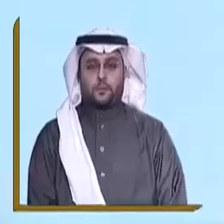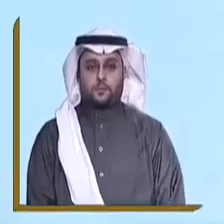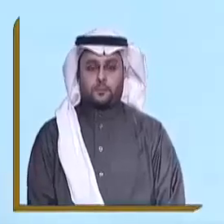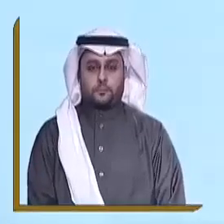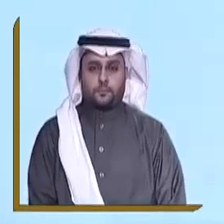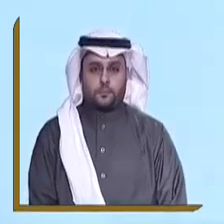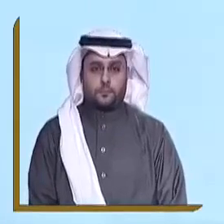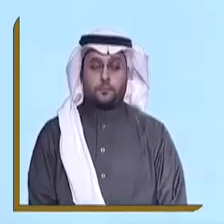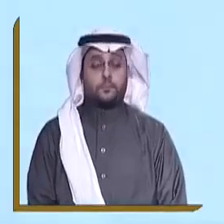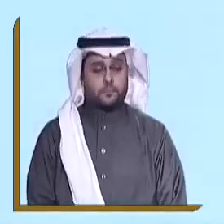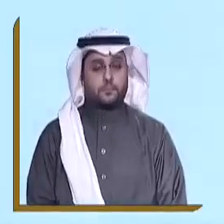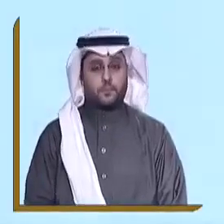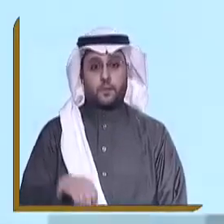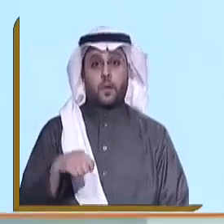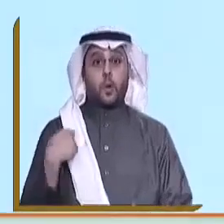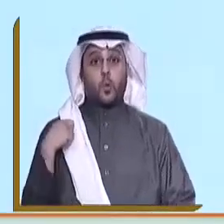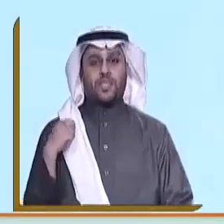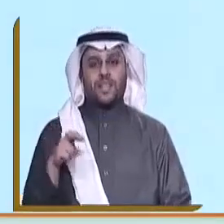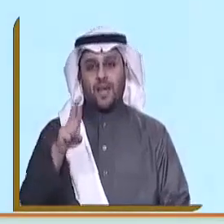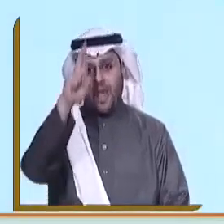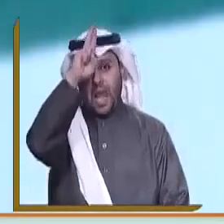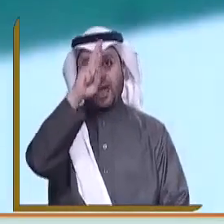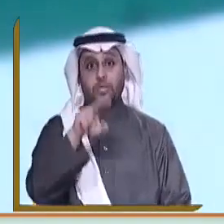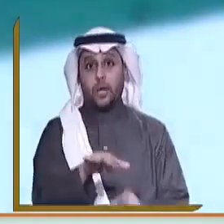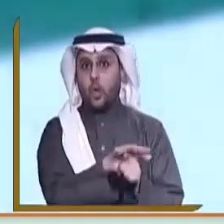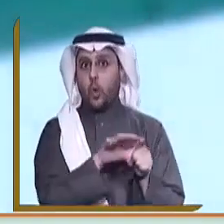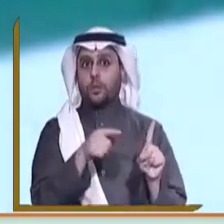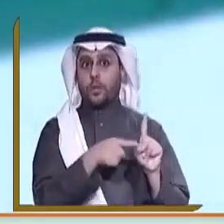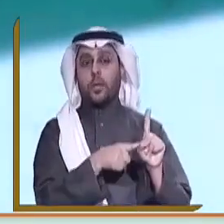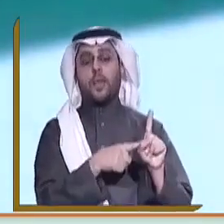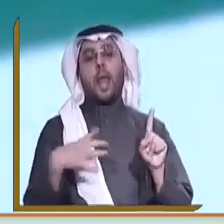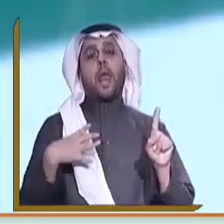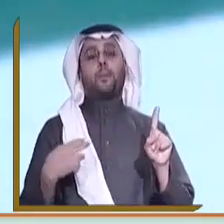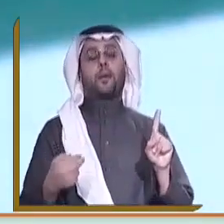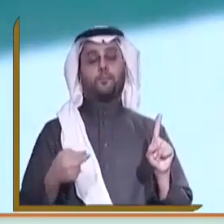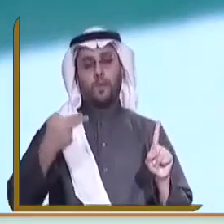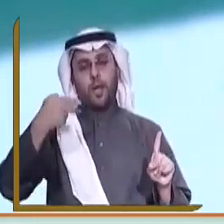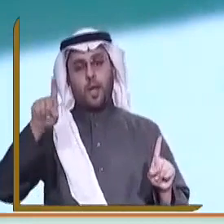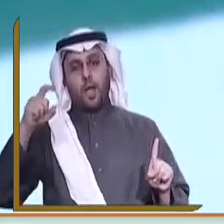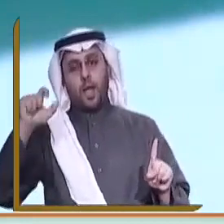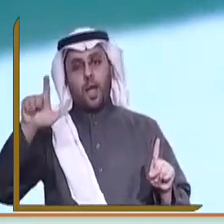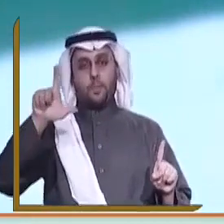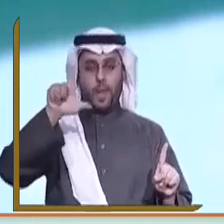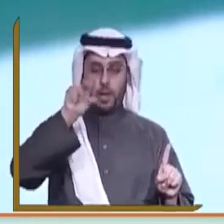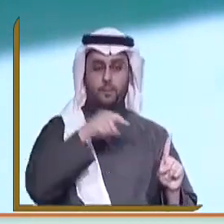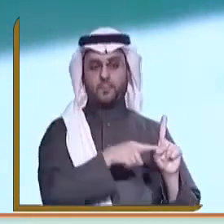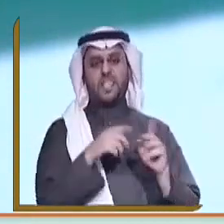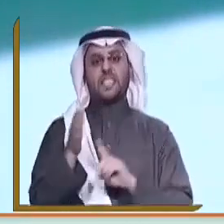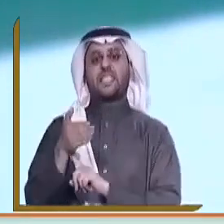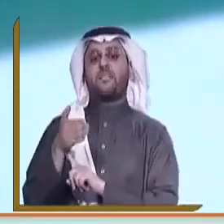الانساني التقى وزير الحرس الوطني صاحب السمو الملكي الامير عبد الله بن بندر بن عبد العزيز